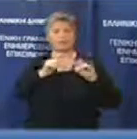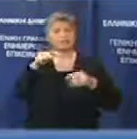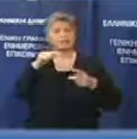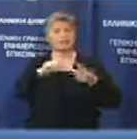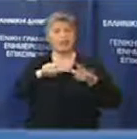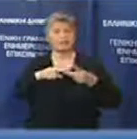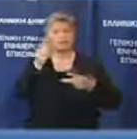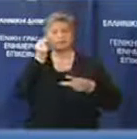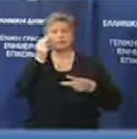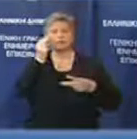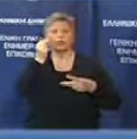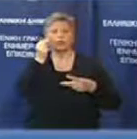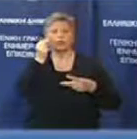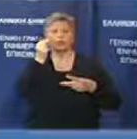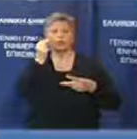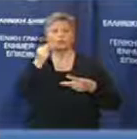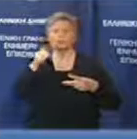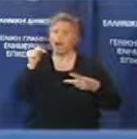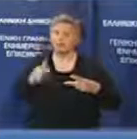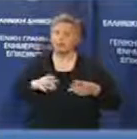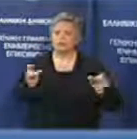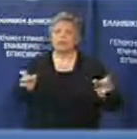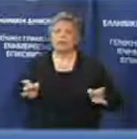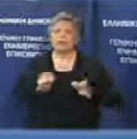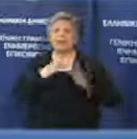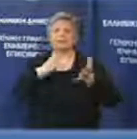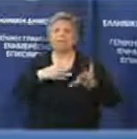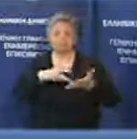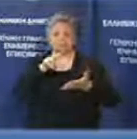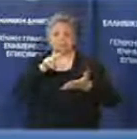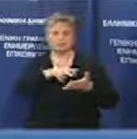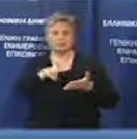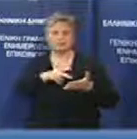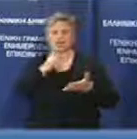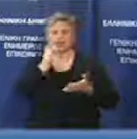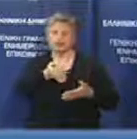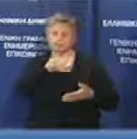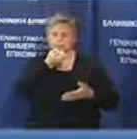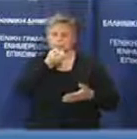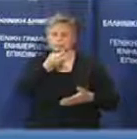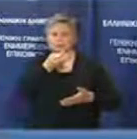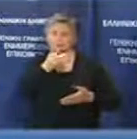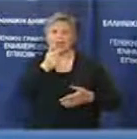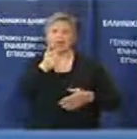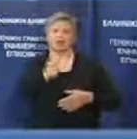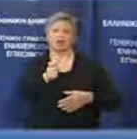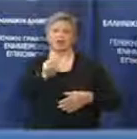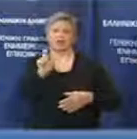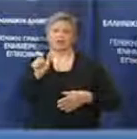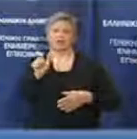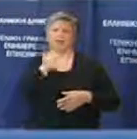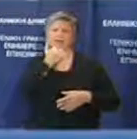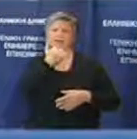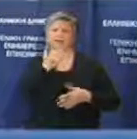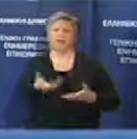ένα κείμενο μπροστά του και έγινε το λεκτικό ατόπιμα, διότι όπως ξέρετε σε πάρα πολλά κείμενα γράφεται ο